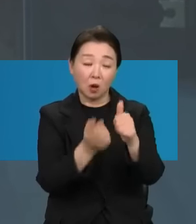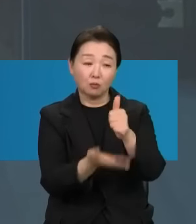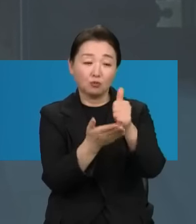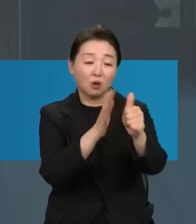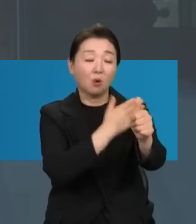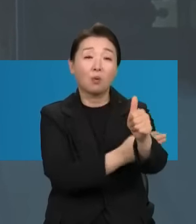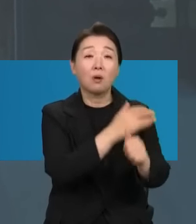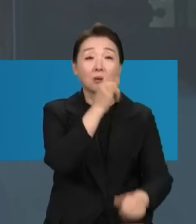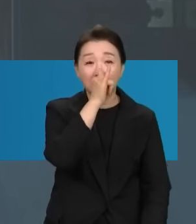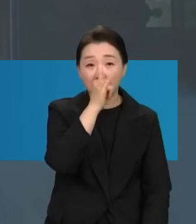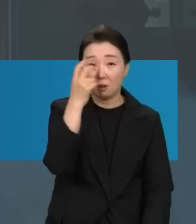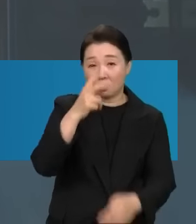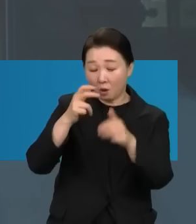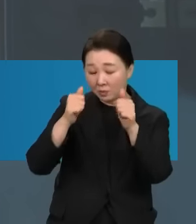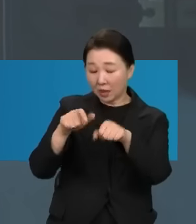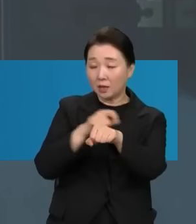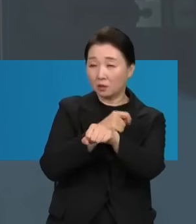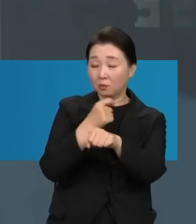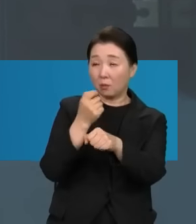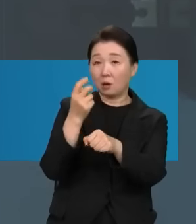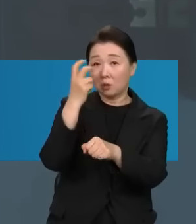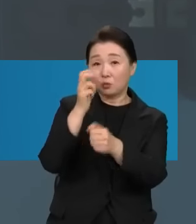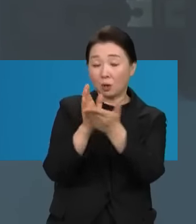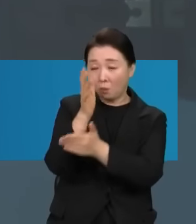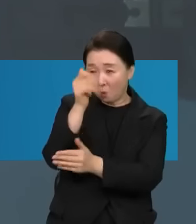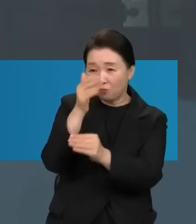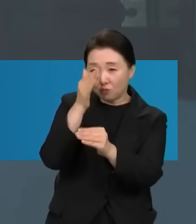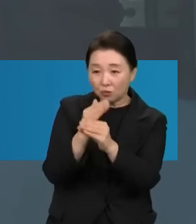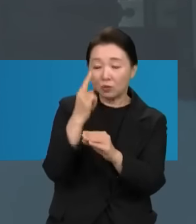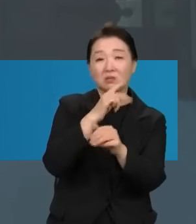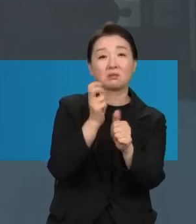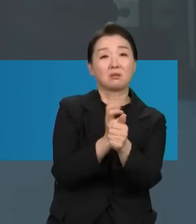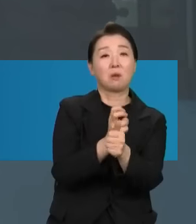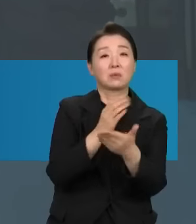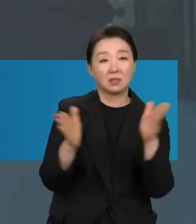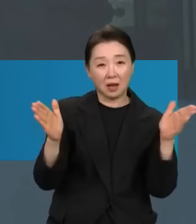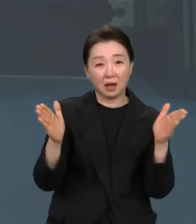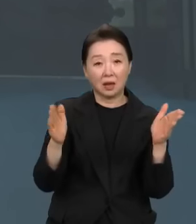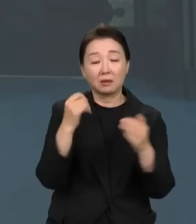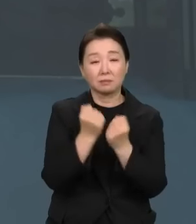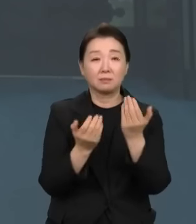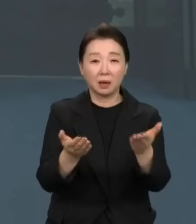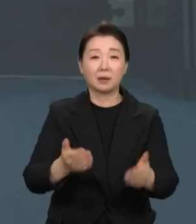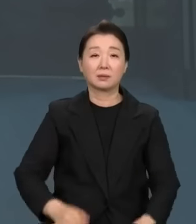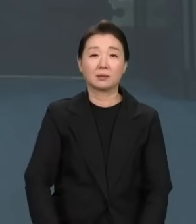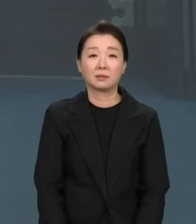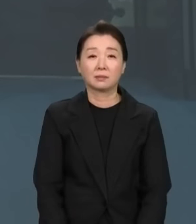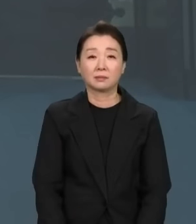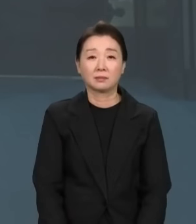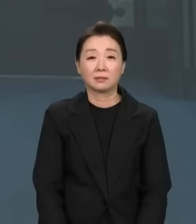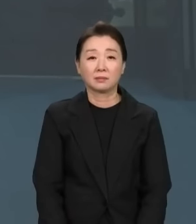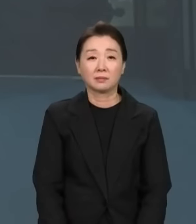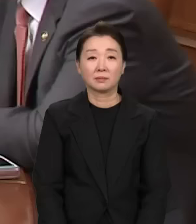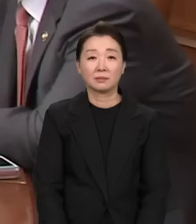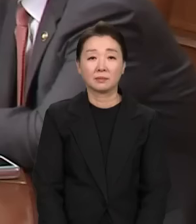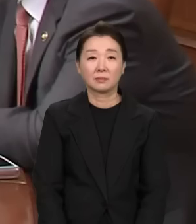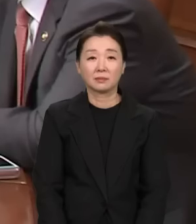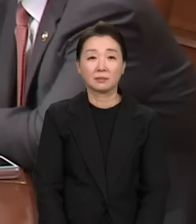검찰이 특별수사본부를 꾸려 수사하는 도중에 특검이 도입됐습니다. 유선희 기자가 정부의 주장을 따져봤습니다.